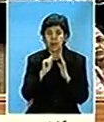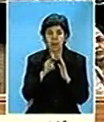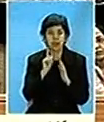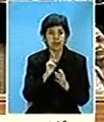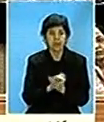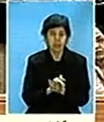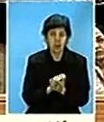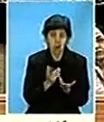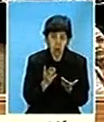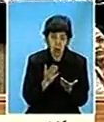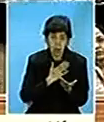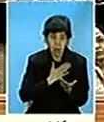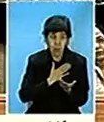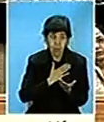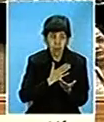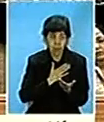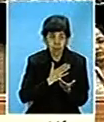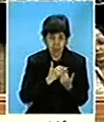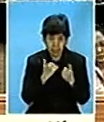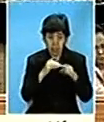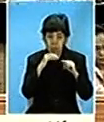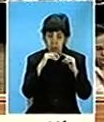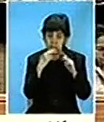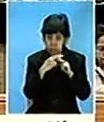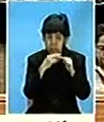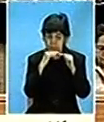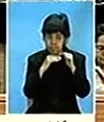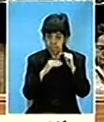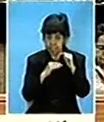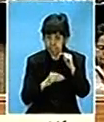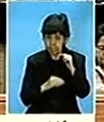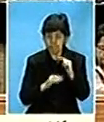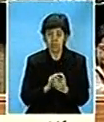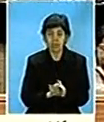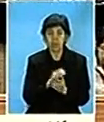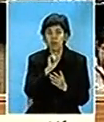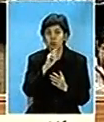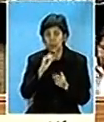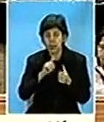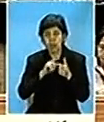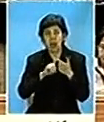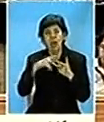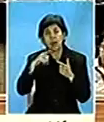ท่านสุเมธเดี๋ยวผมขอจัดลำดับคิวต่อไปนะครับต่อจากท่านสุเมธก็เป็นท่าน